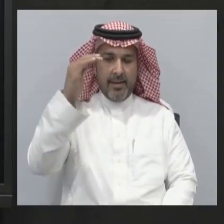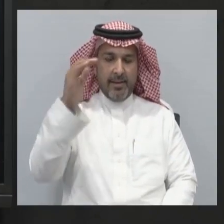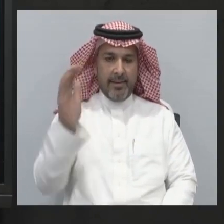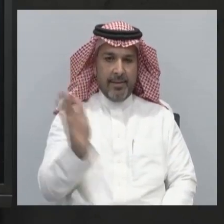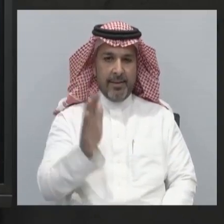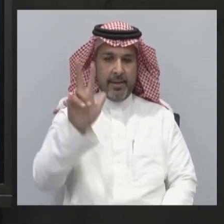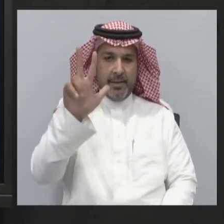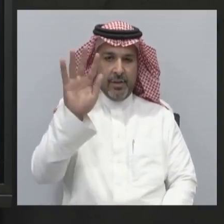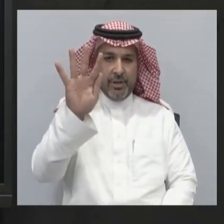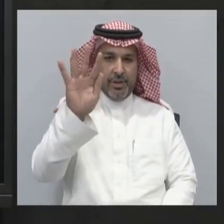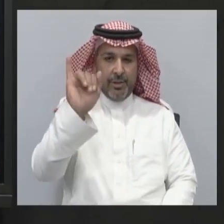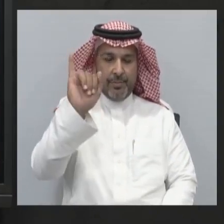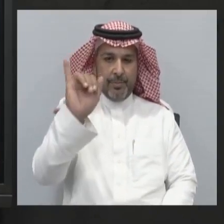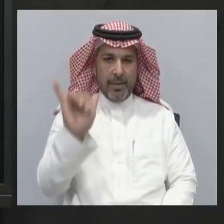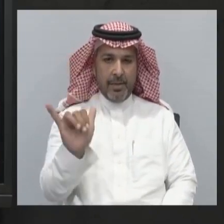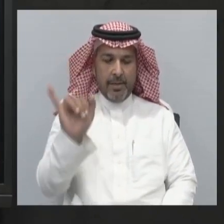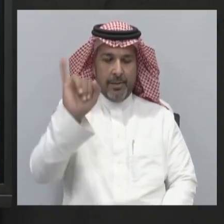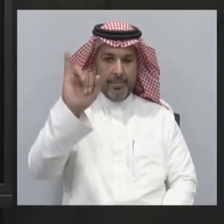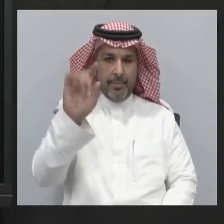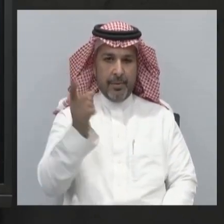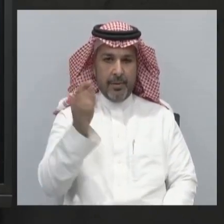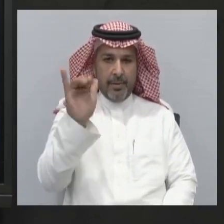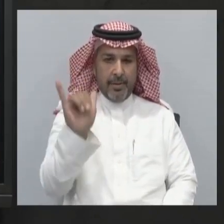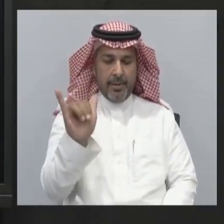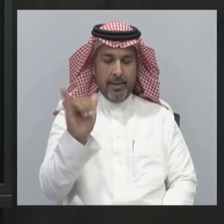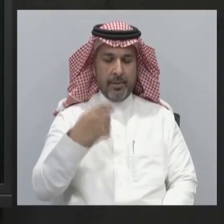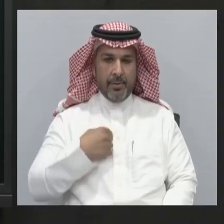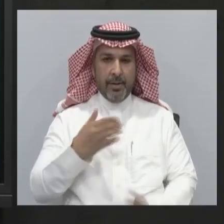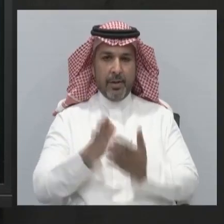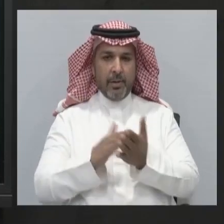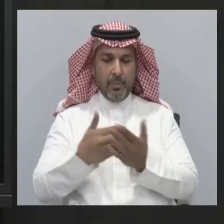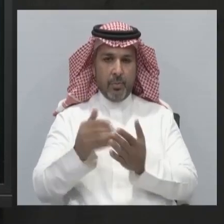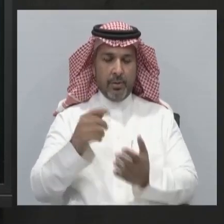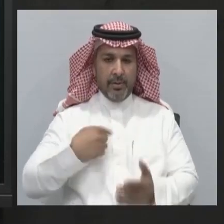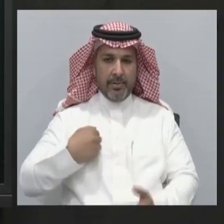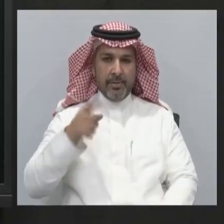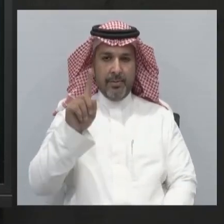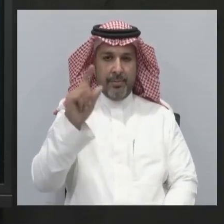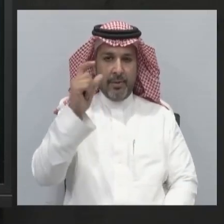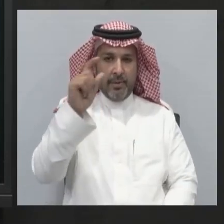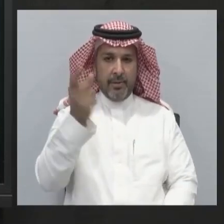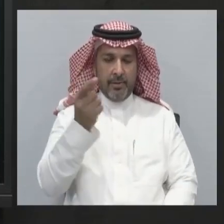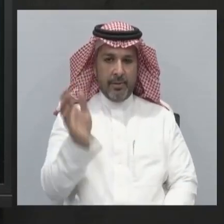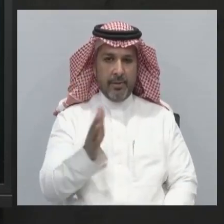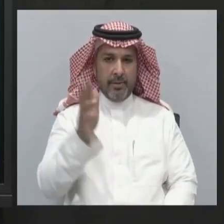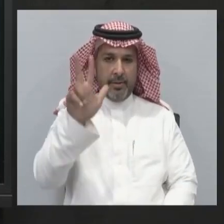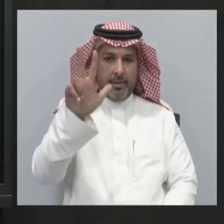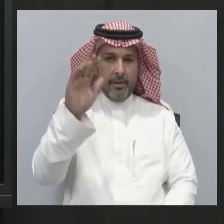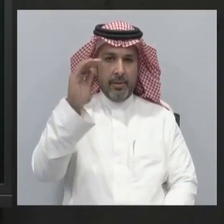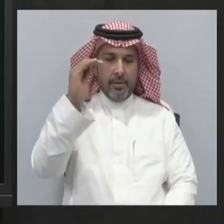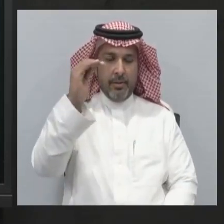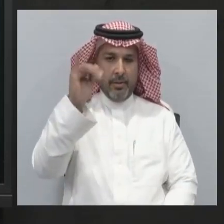هو الدرس الثاني من دروس المتباينات في المثلث طبعا الجزء الثاني انا صالح الشميمري